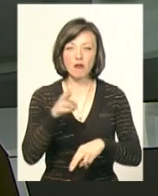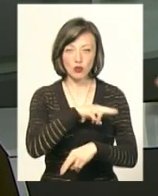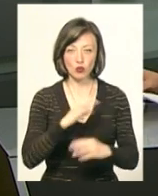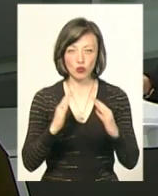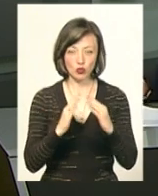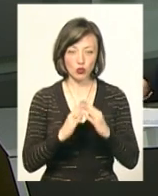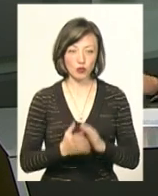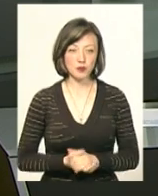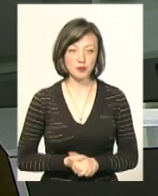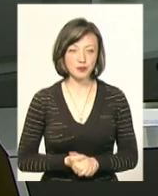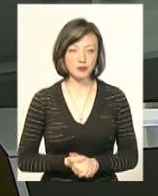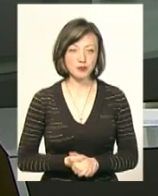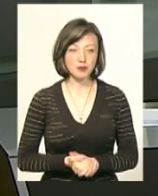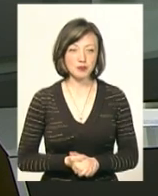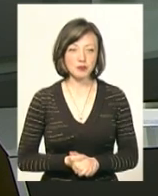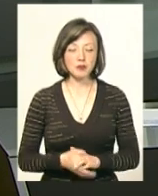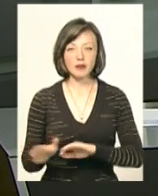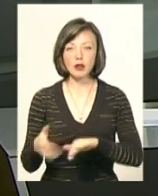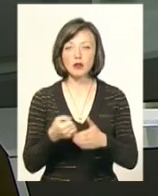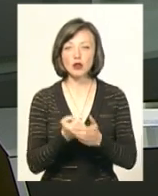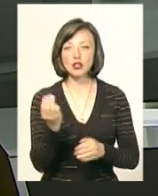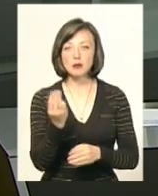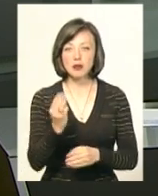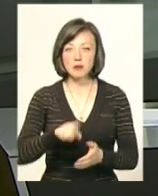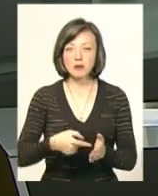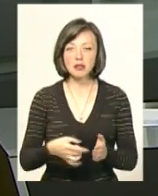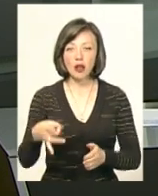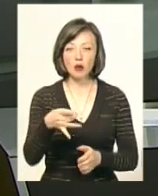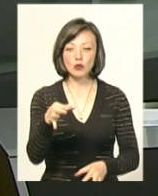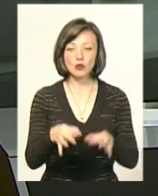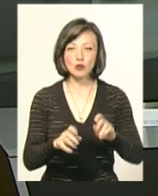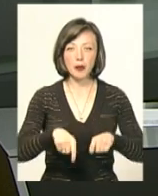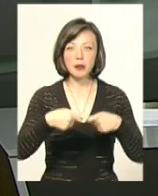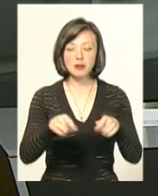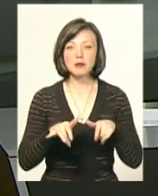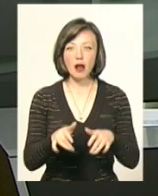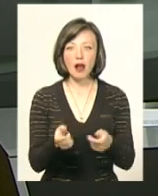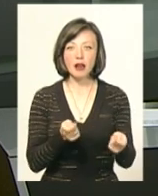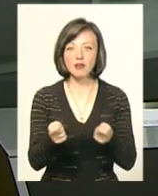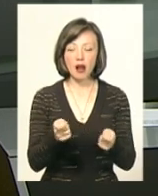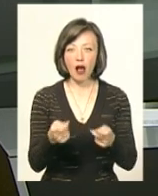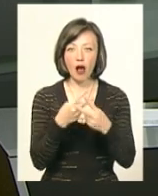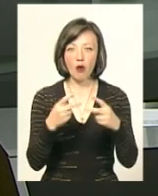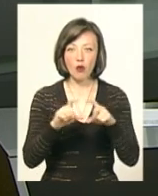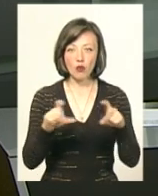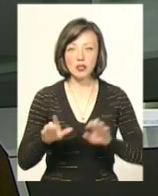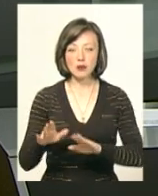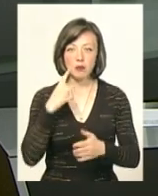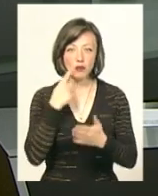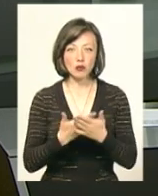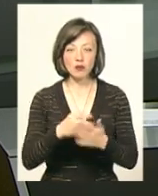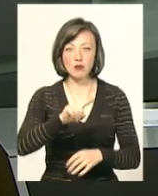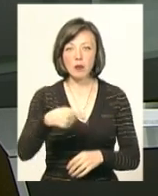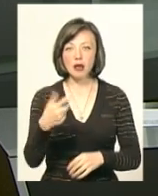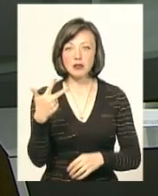додому. До Шепетівського міськрайонного суду передали справу керівника колонії та його заступника, яких підозрюють у